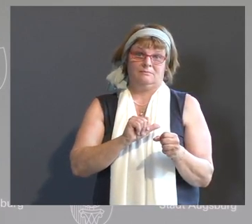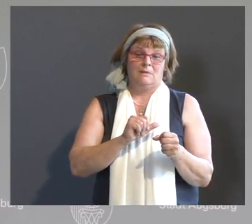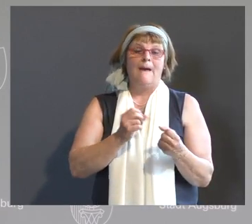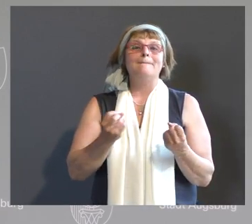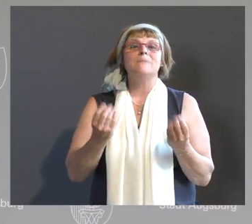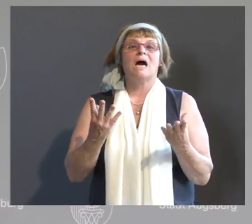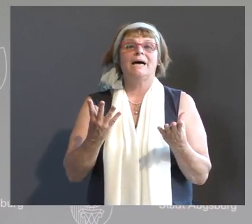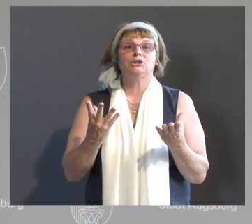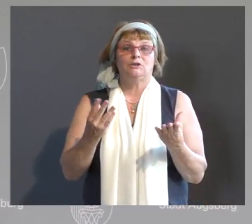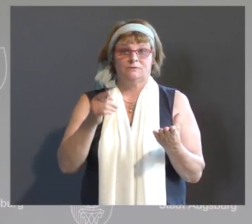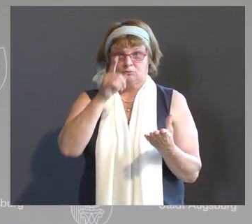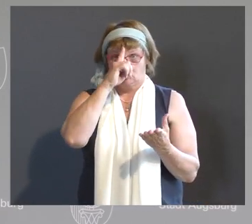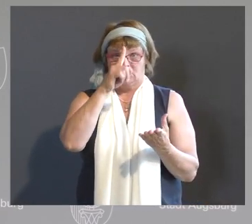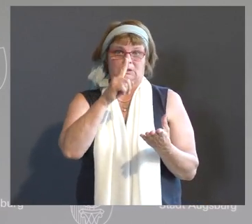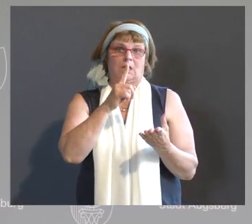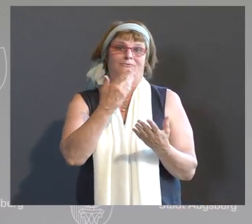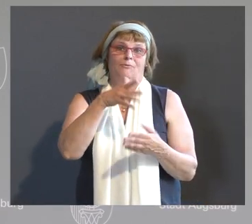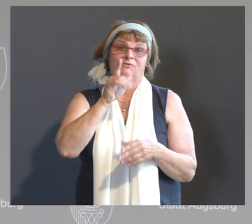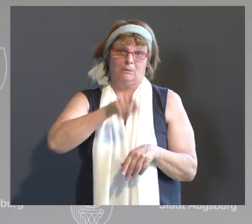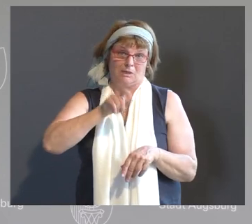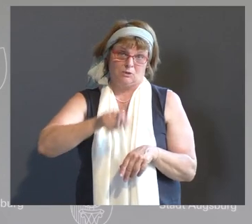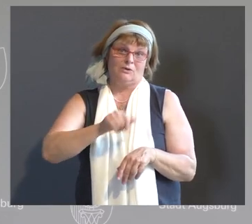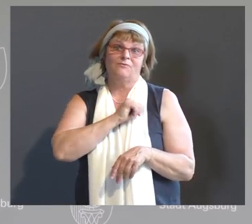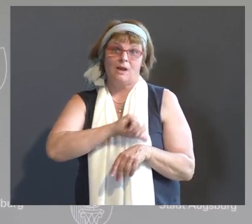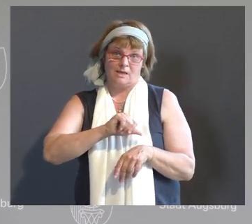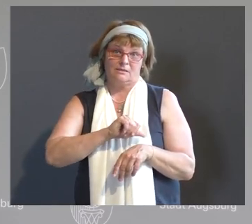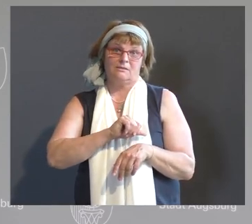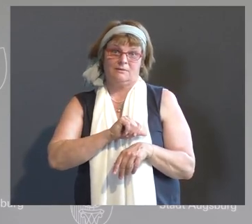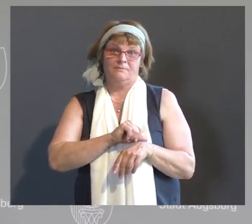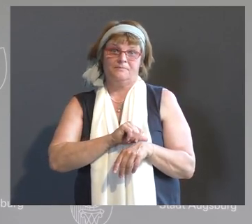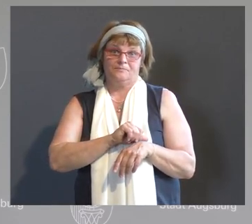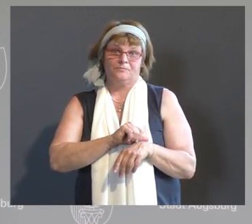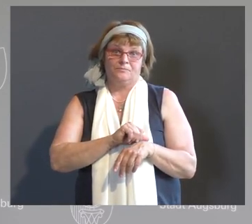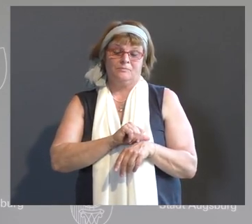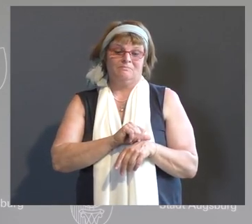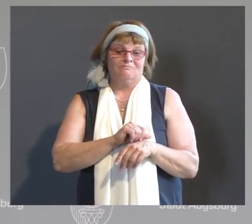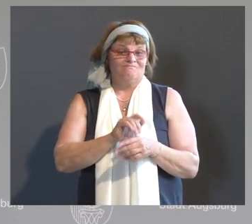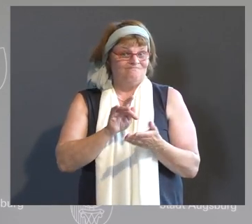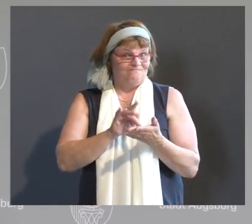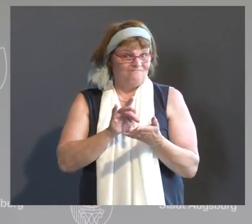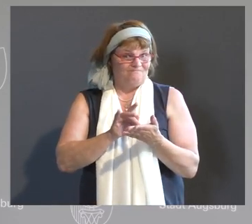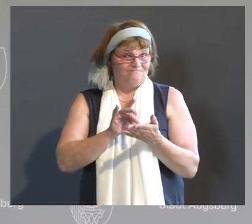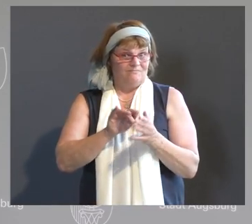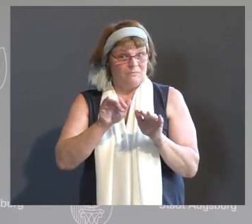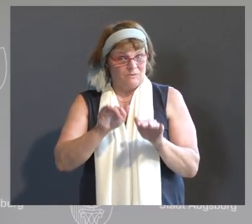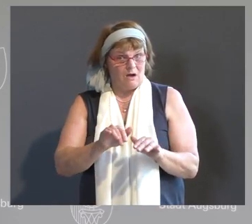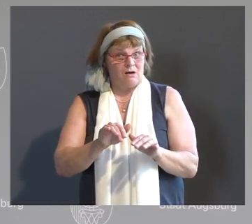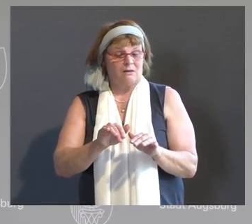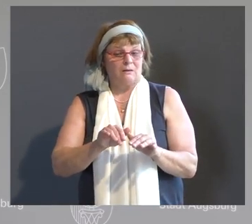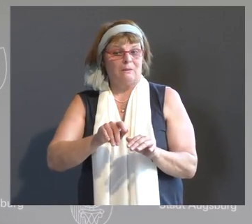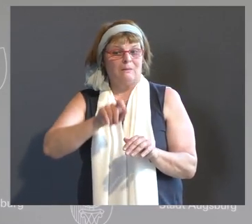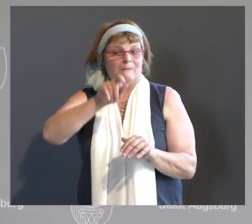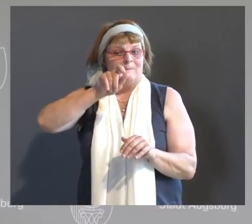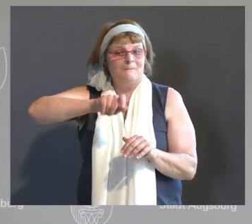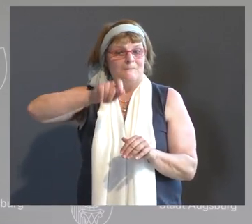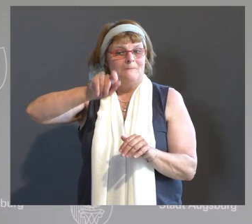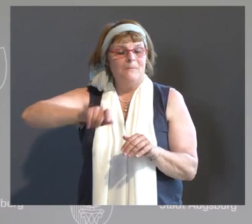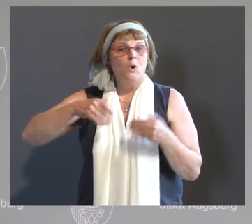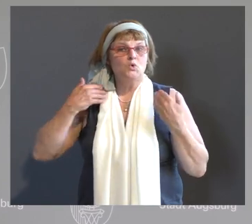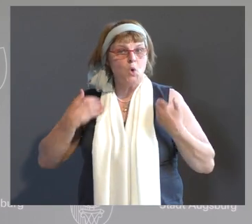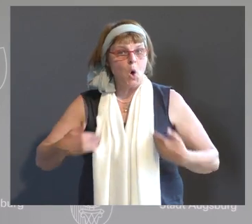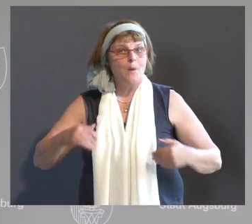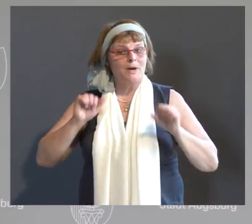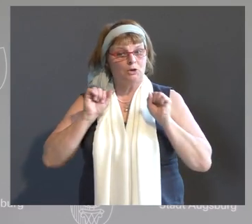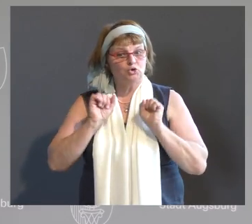ganz ausdrücklich, ich habe es vorher am Anfang gesagt, wir haben eine Körperschutzausstattung, die genau, sage ich mal, diese Verletzungen vermeiden soll. Wir haben aus